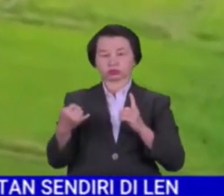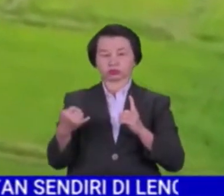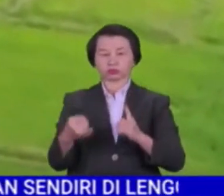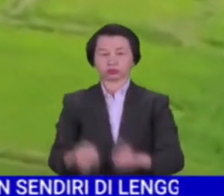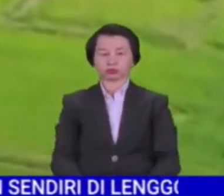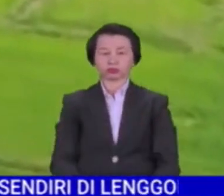the lounge